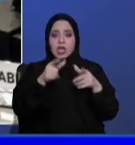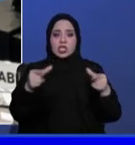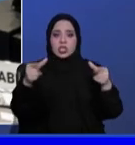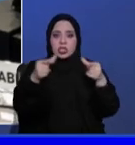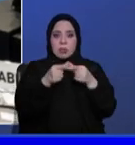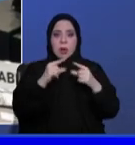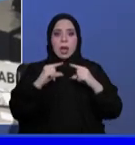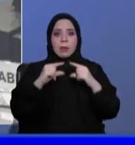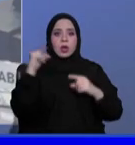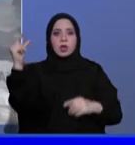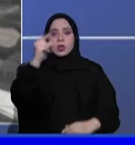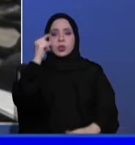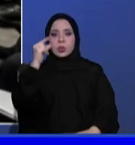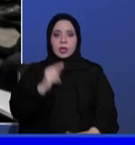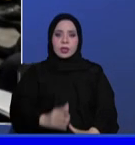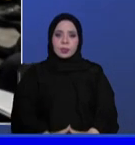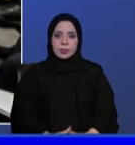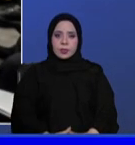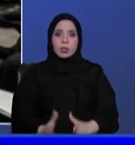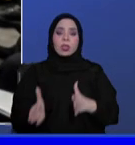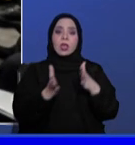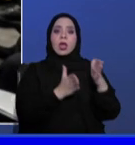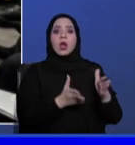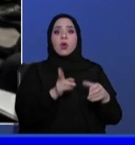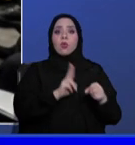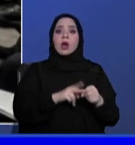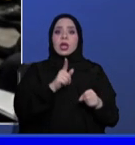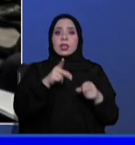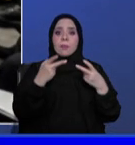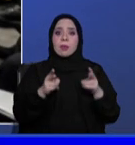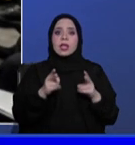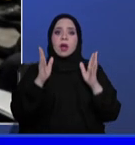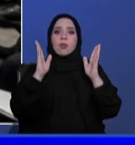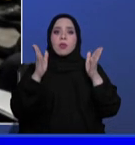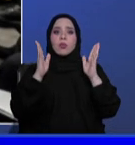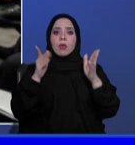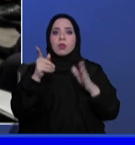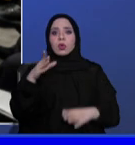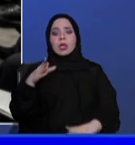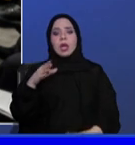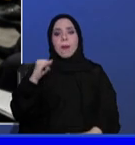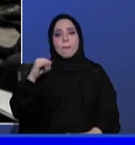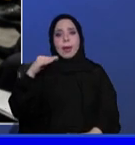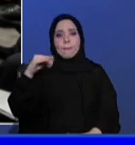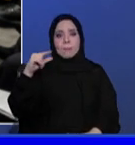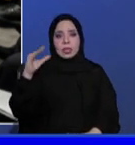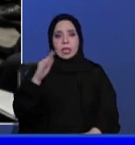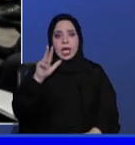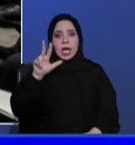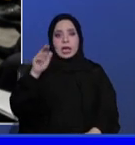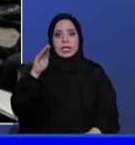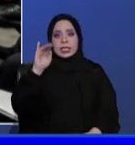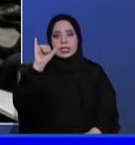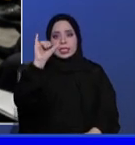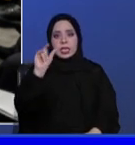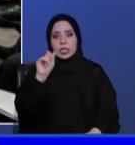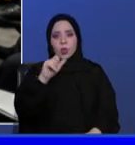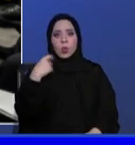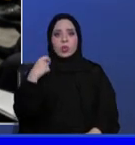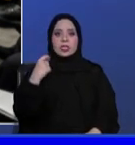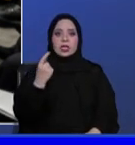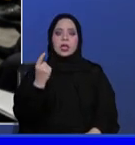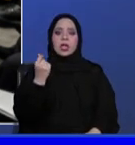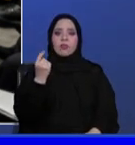مجموعه البنك الدولي وصندوق النقد الدولي كما تقدم معاليه بالتهنئه السيد محمد بن هادي الحسيني